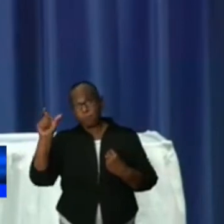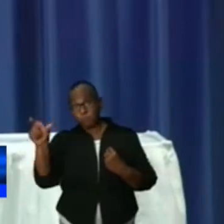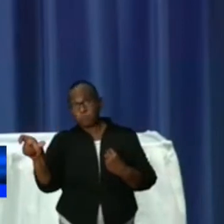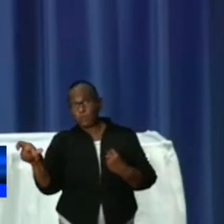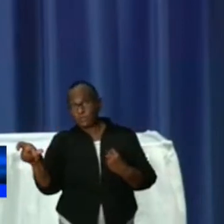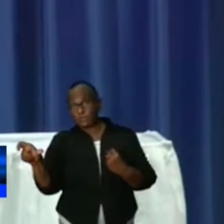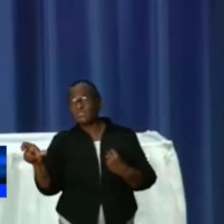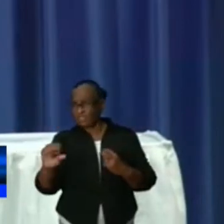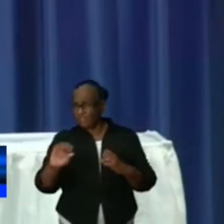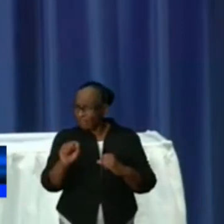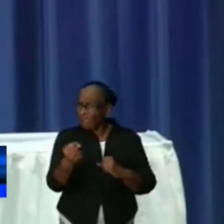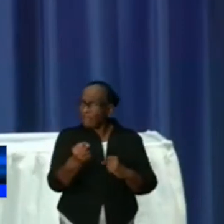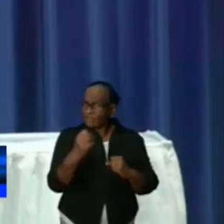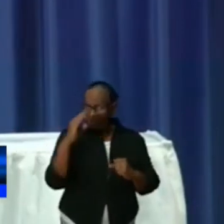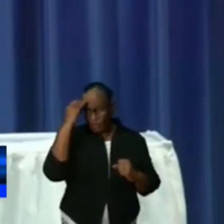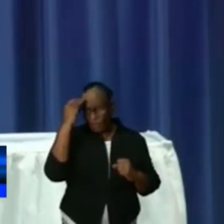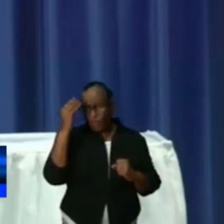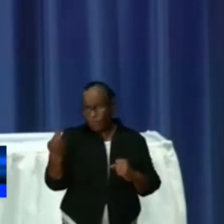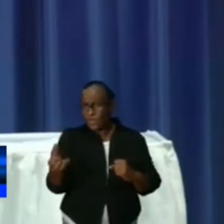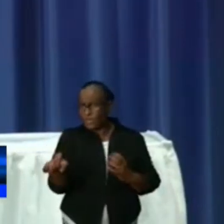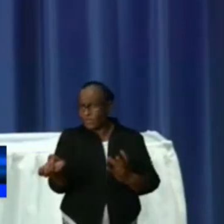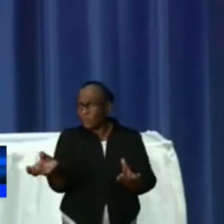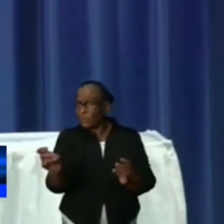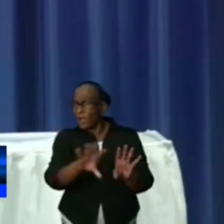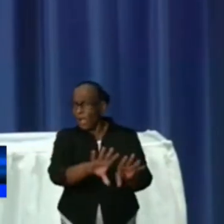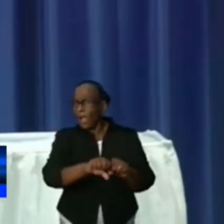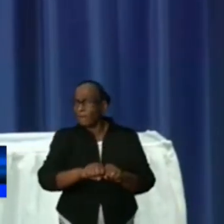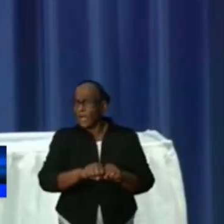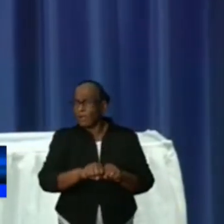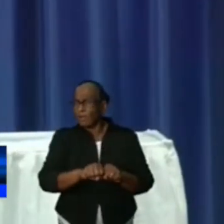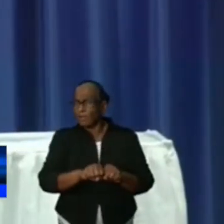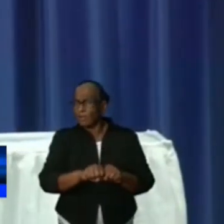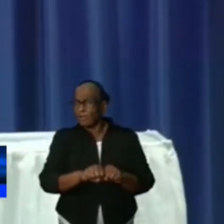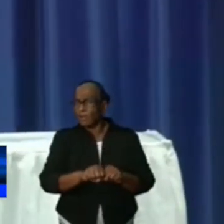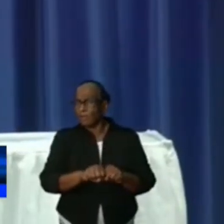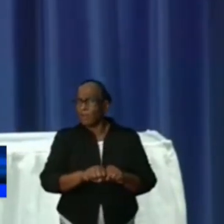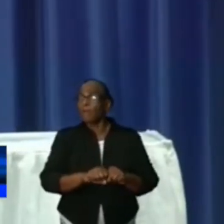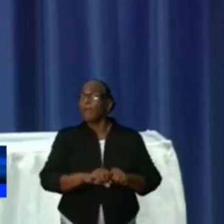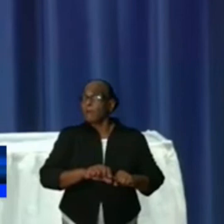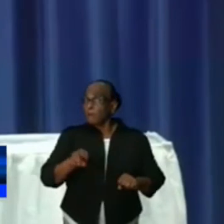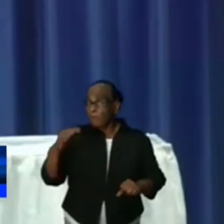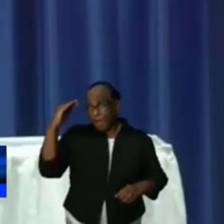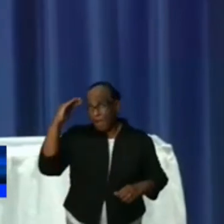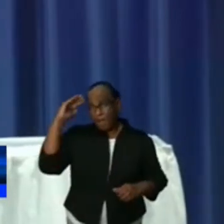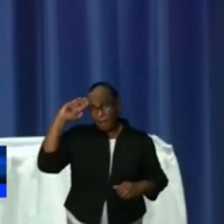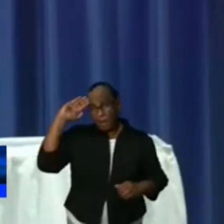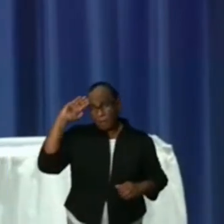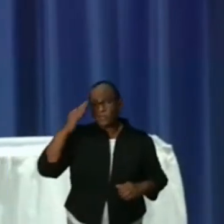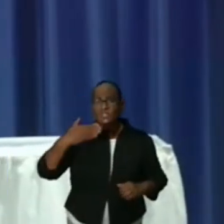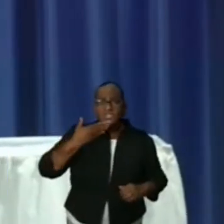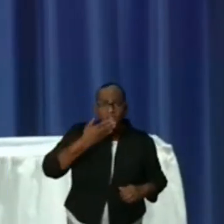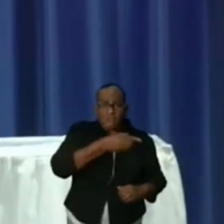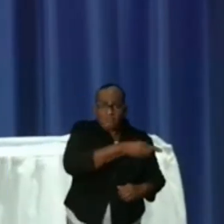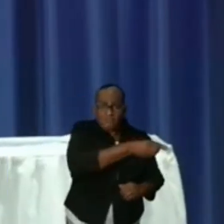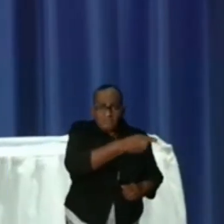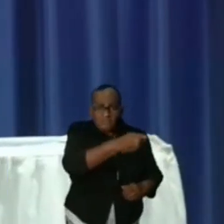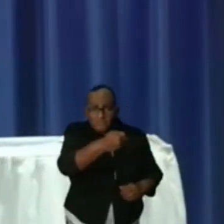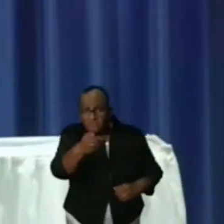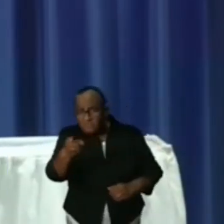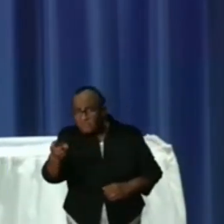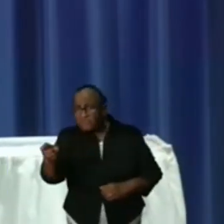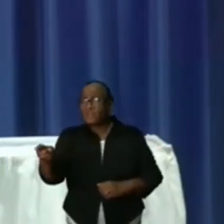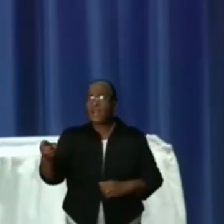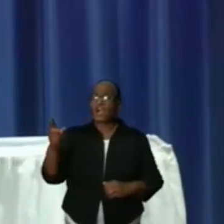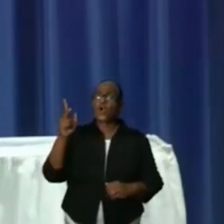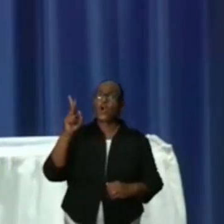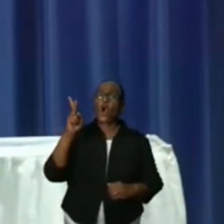aantal instrumenten. Maar natuurlijk vragen wij, ik moet eigenlijk een dringend beroep doen op u namens de